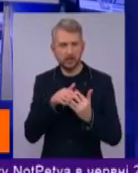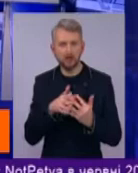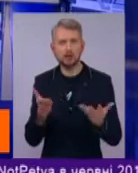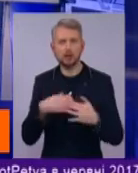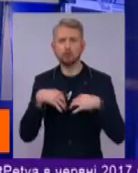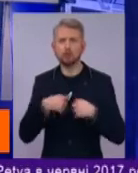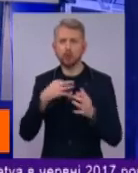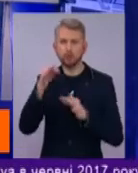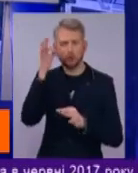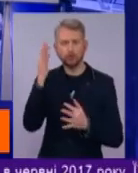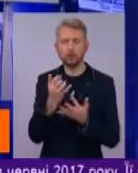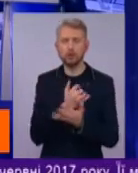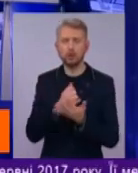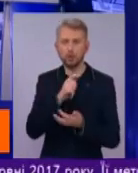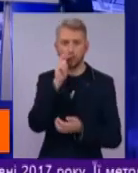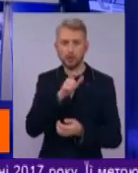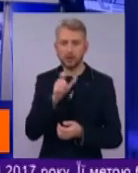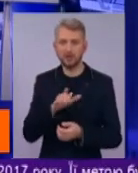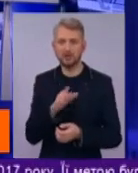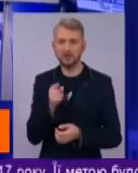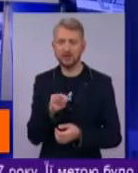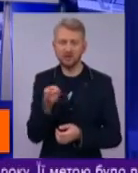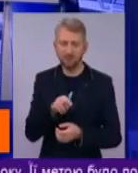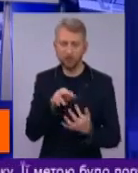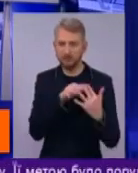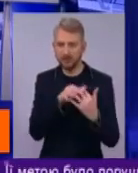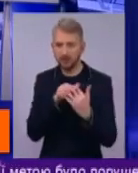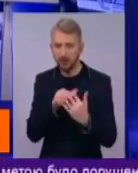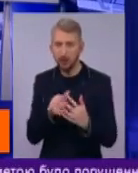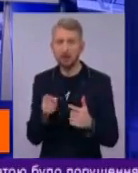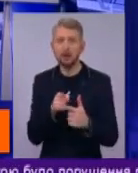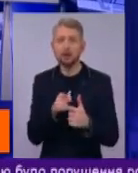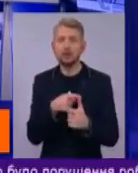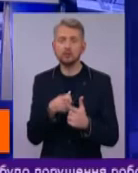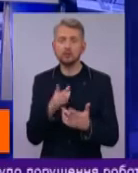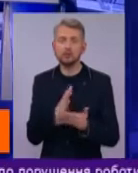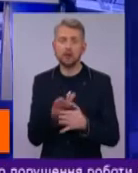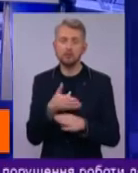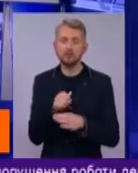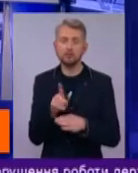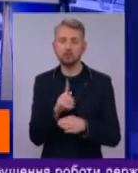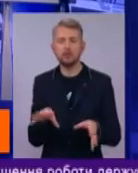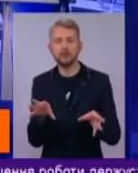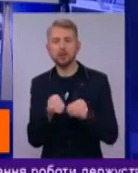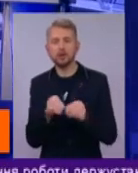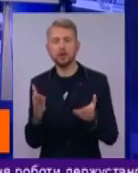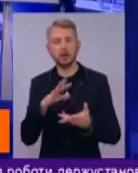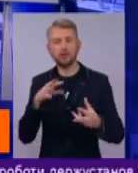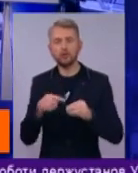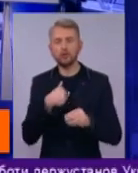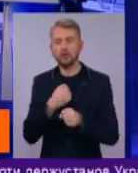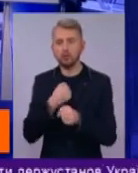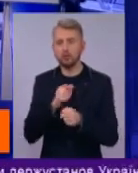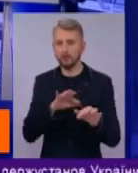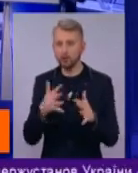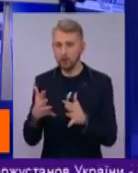сумного досвіду набули українці в цих двох війнах? І чи є між ними щось спільне? Які висновки ми робимо з цих подій?